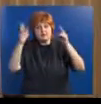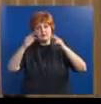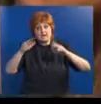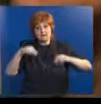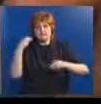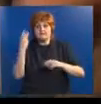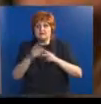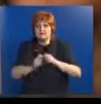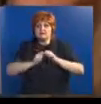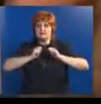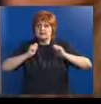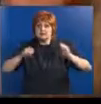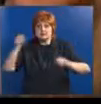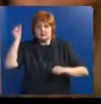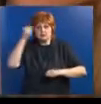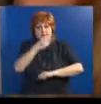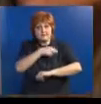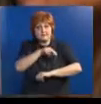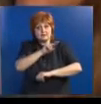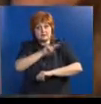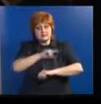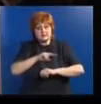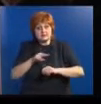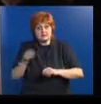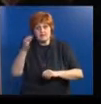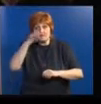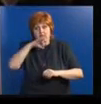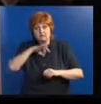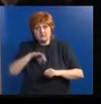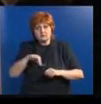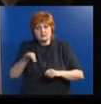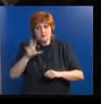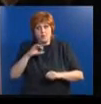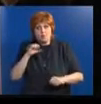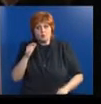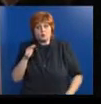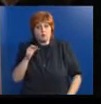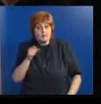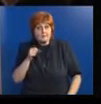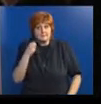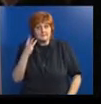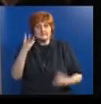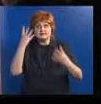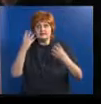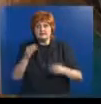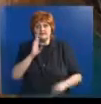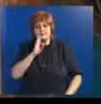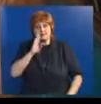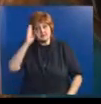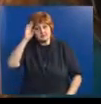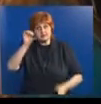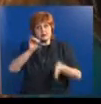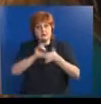третий раз открылся форум для студентов медицинских и фармацевтических вузов Северокавказского федерального округа. 3 дня юноши и девушки будут